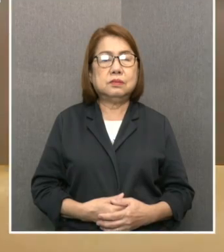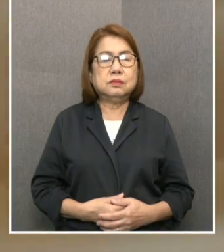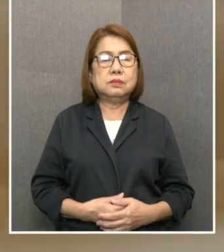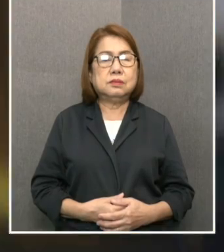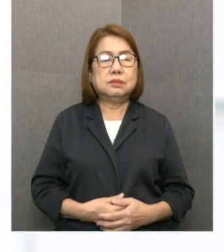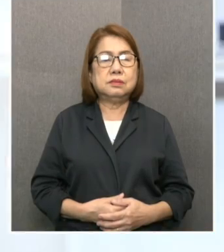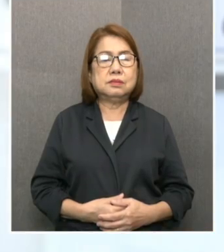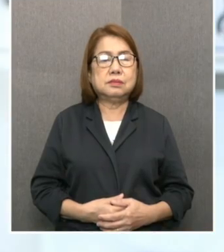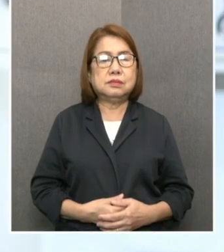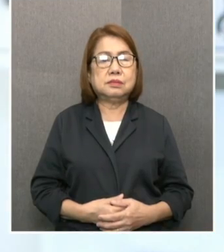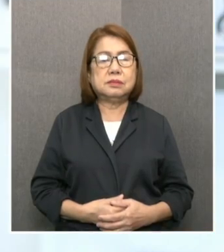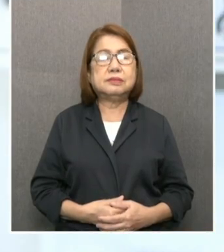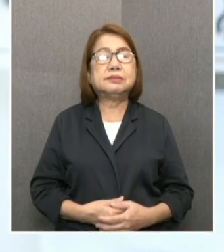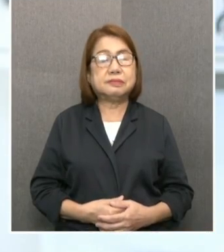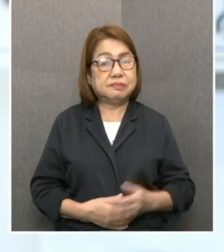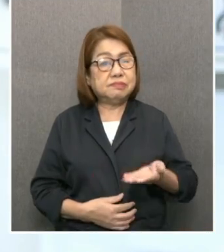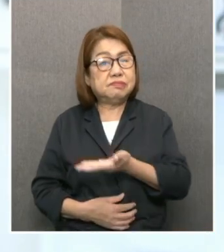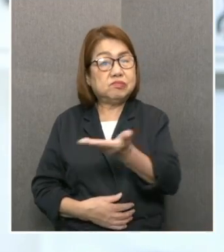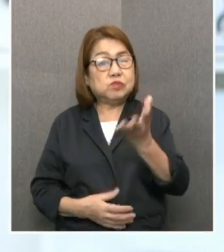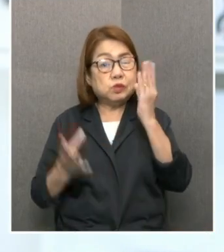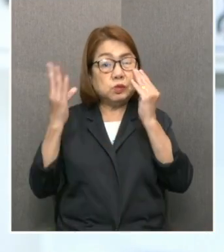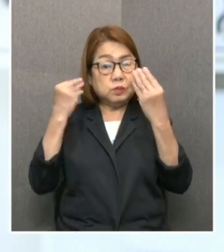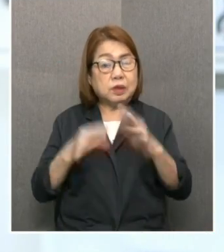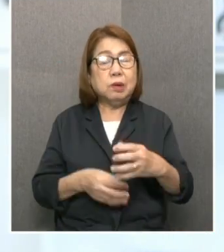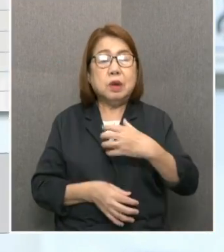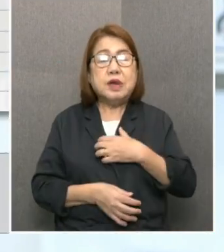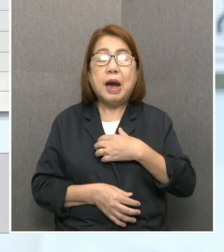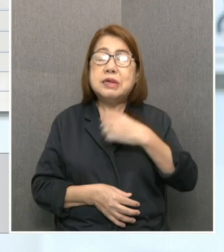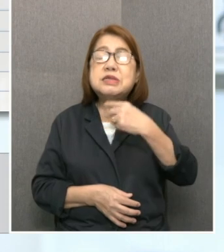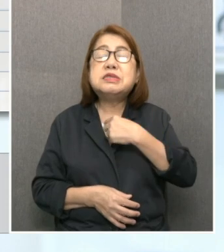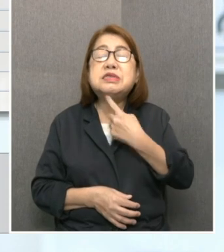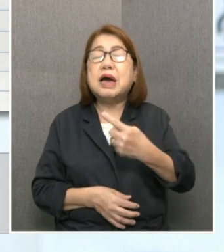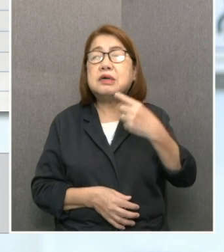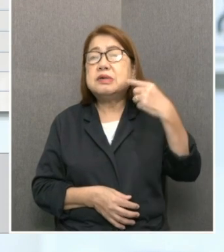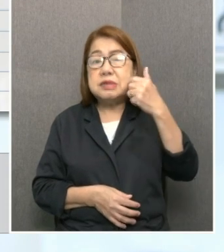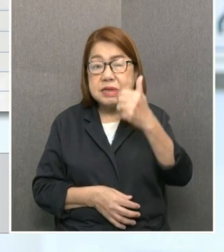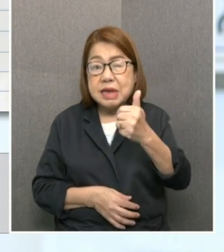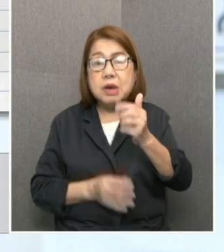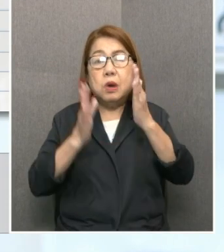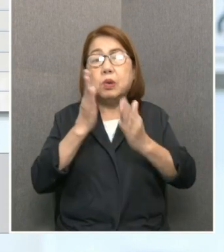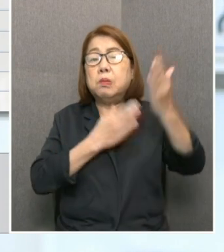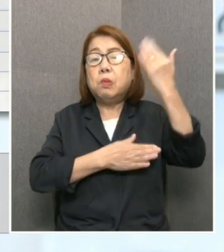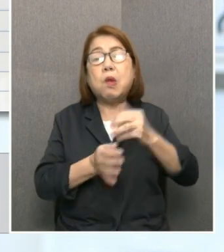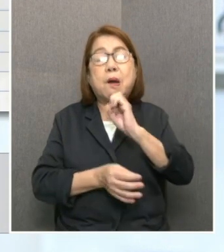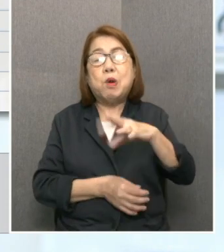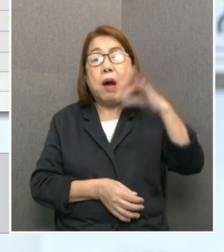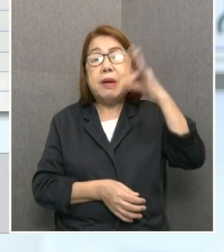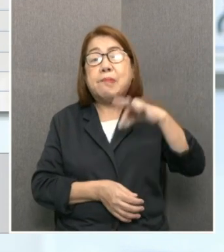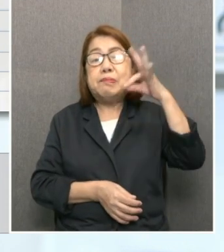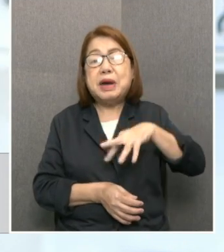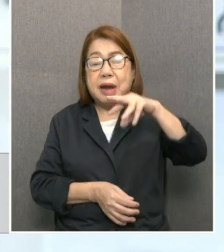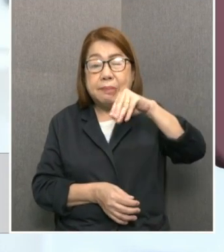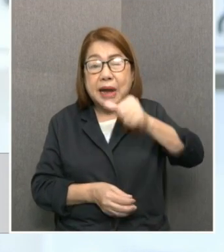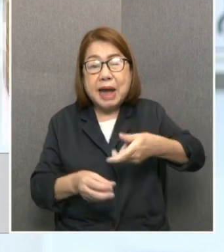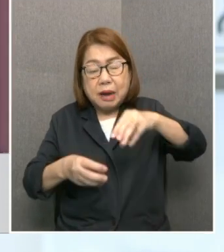ค่ะคุณผู้ชมเคยได้ยินมั้ยคะว่าถ้าเราอยากจะเสียงดีนะคะโบราณเค้าก็บอกว่าให้เรากินน้ำผึ้งผสมมะนาวแล้วก็จะทำให้เราเสียงดี